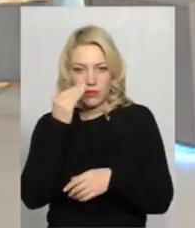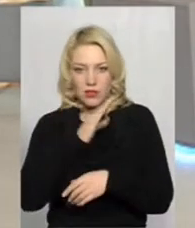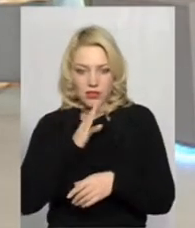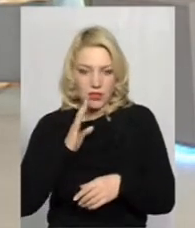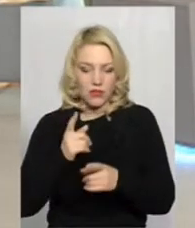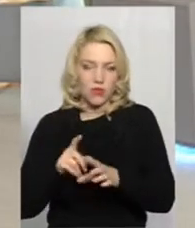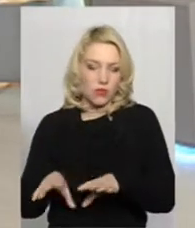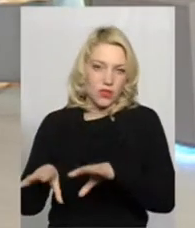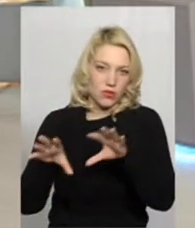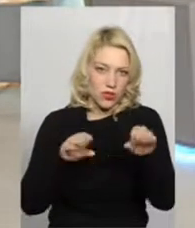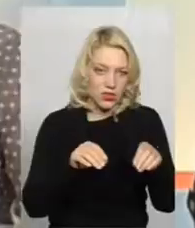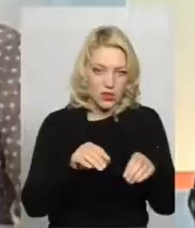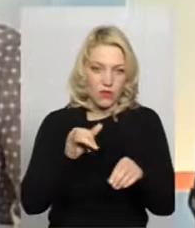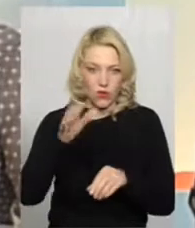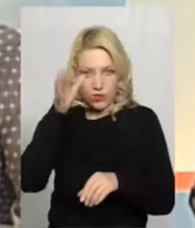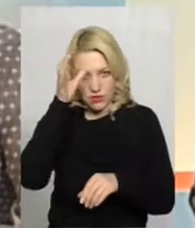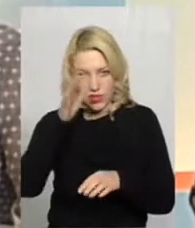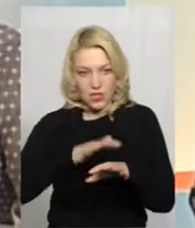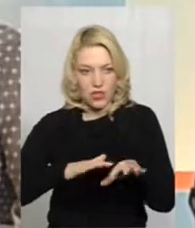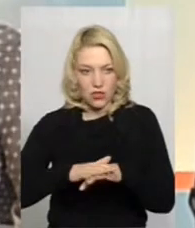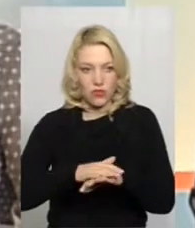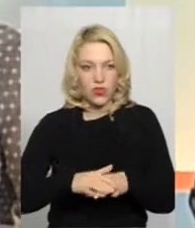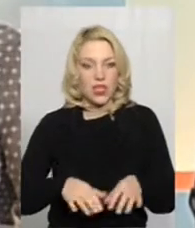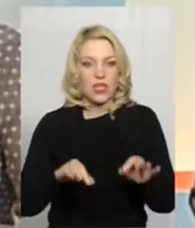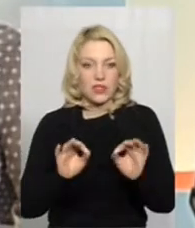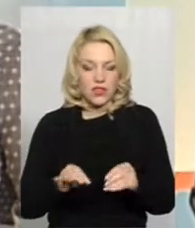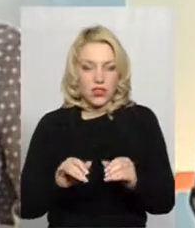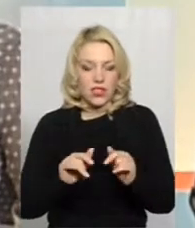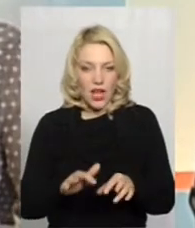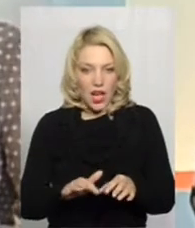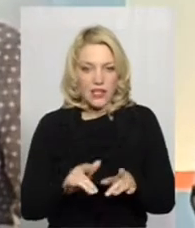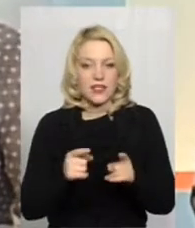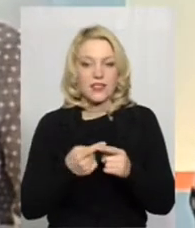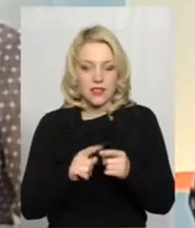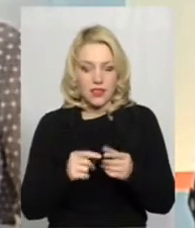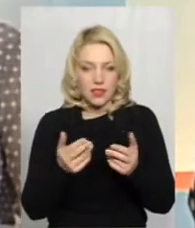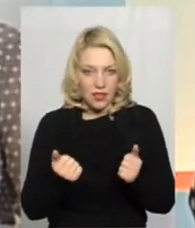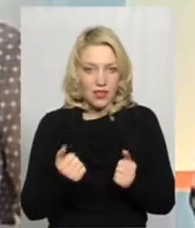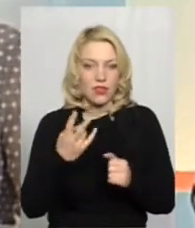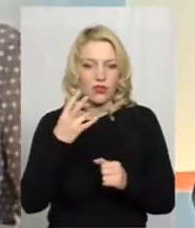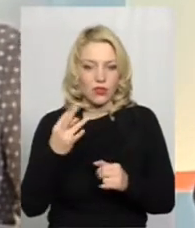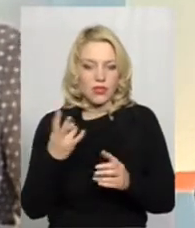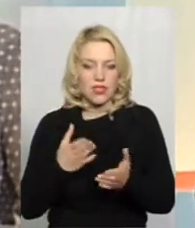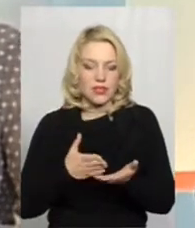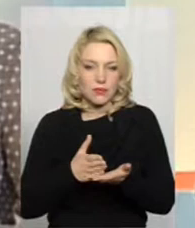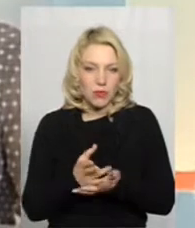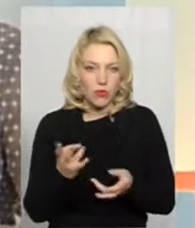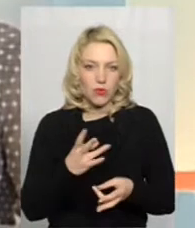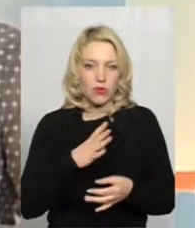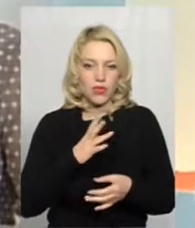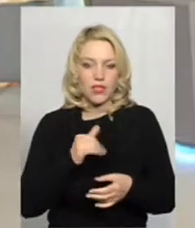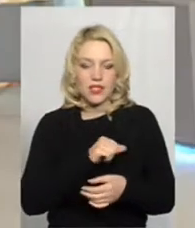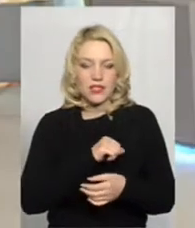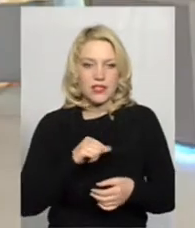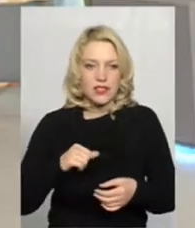освітнє середовище. Тому, звичайно, що акції акціями, але заходи мають бути спрямовані і на